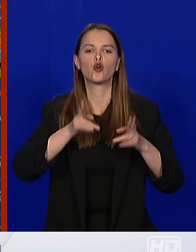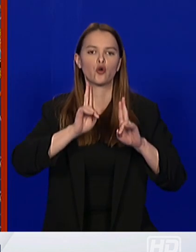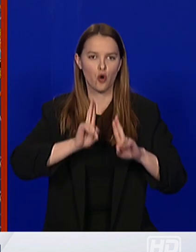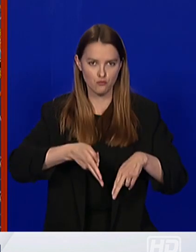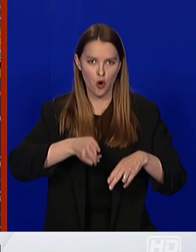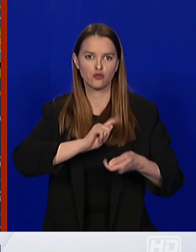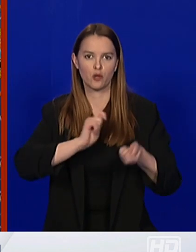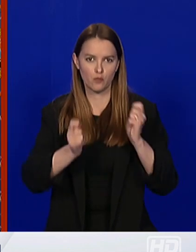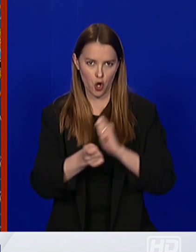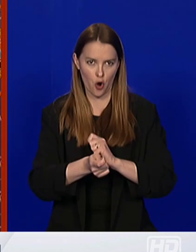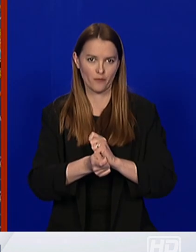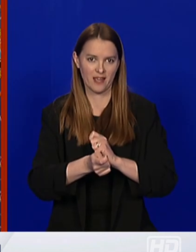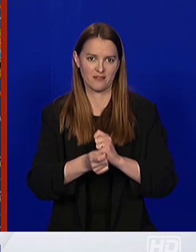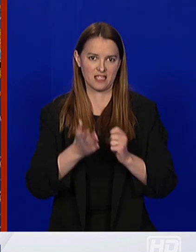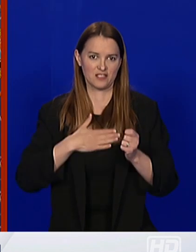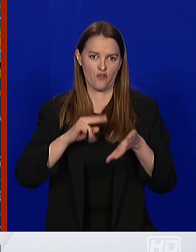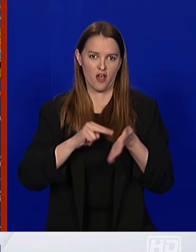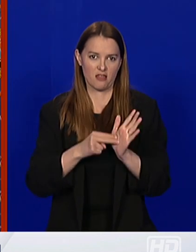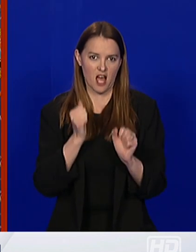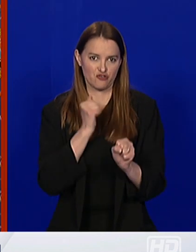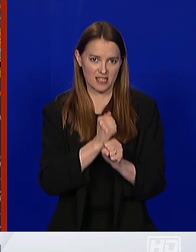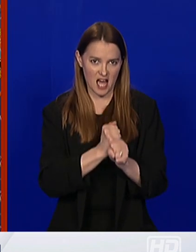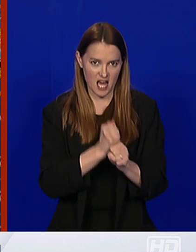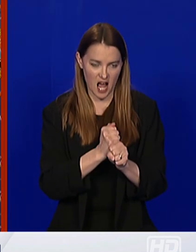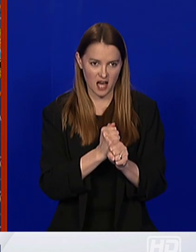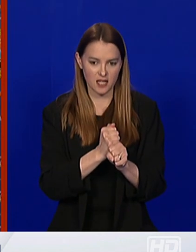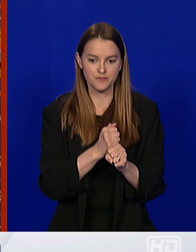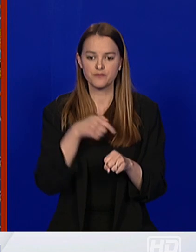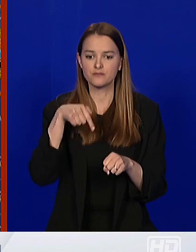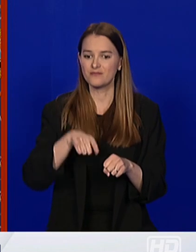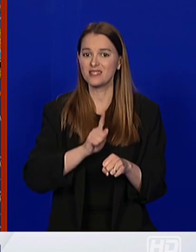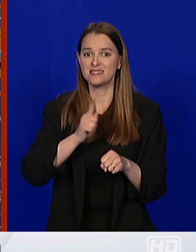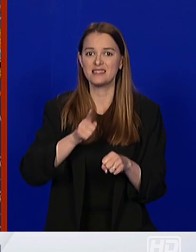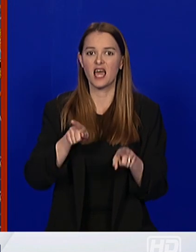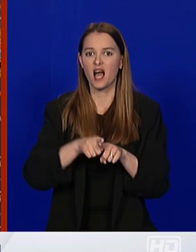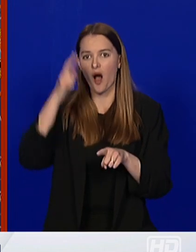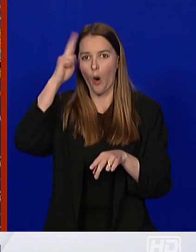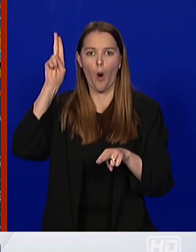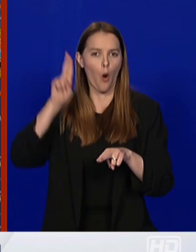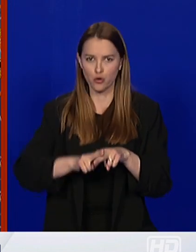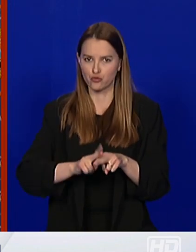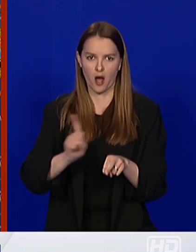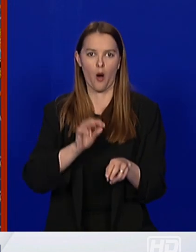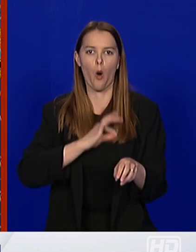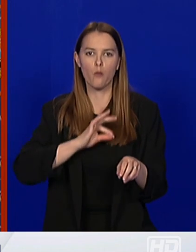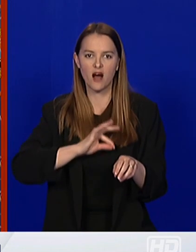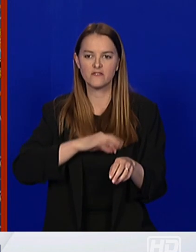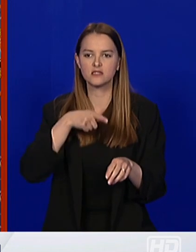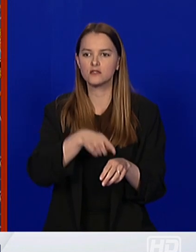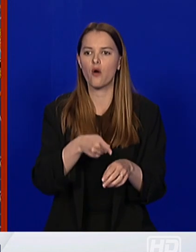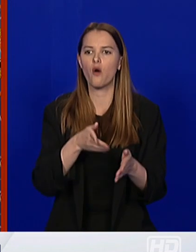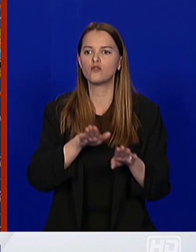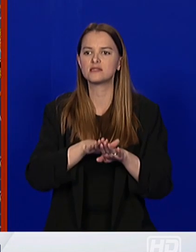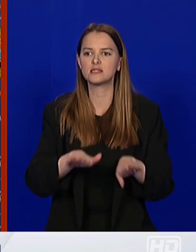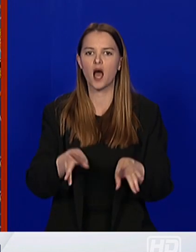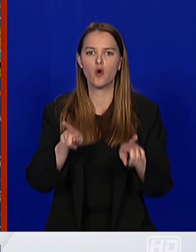A do tada, naravno, ova preporuka, dakle to nije odluka stožera, nego je to preporuka, do